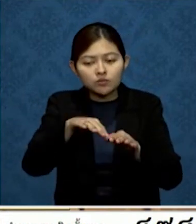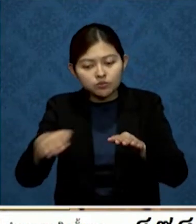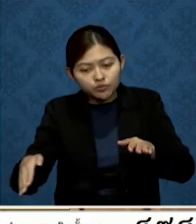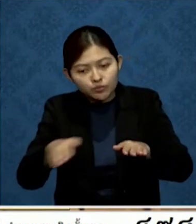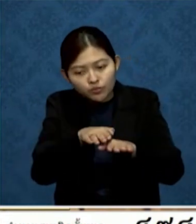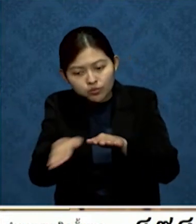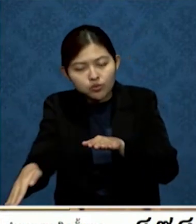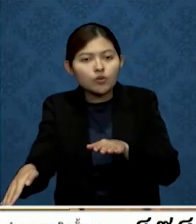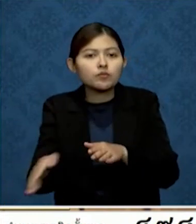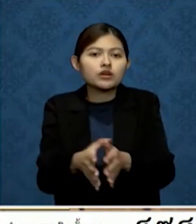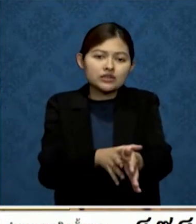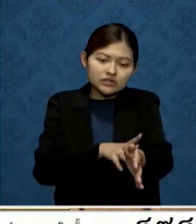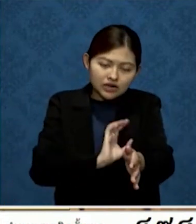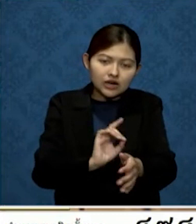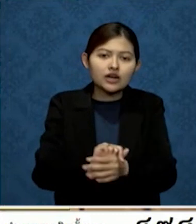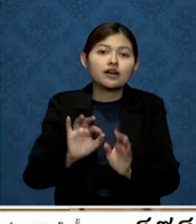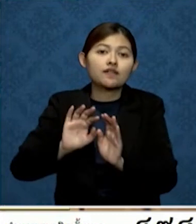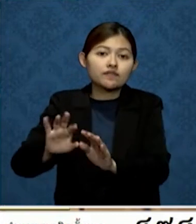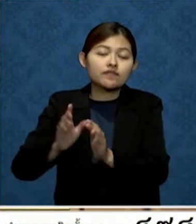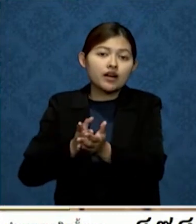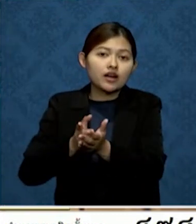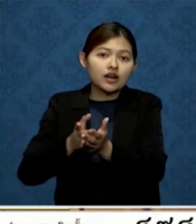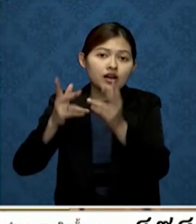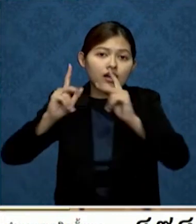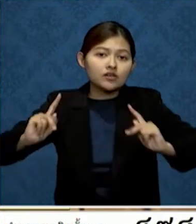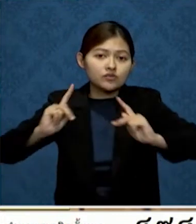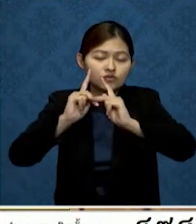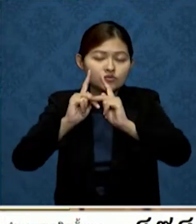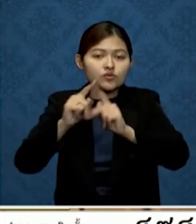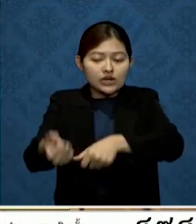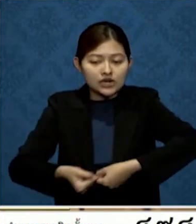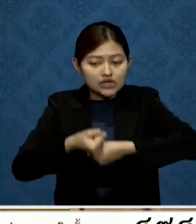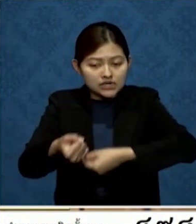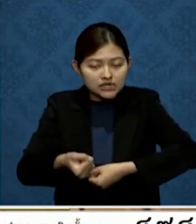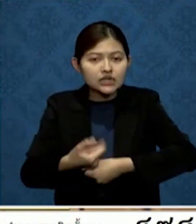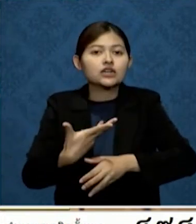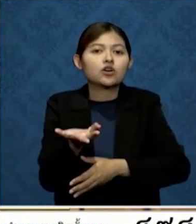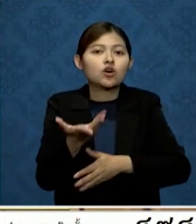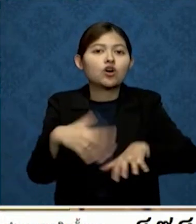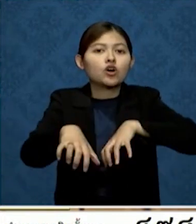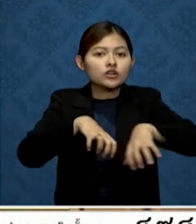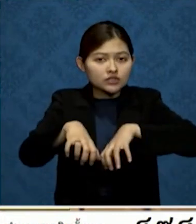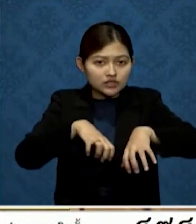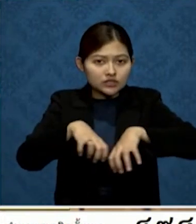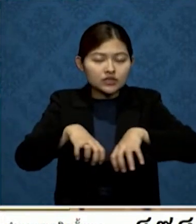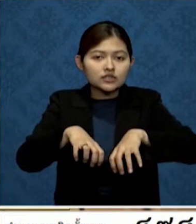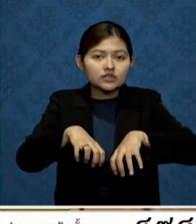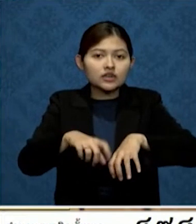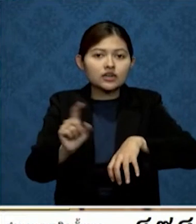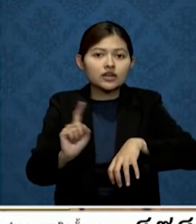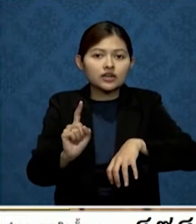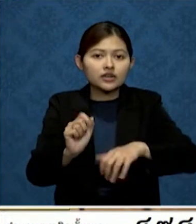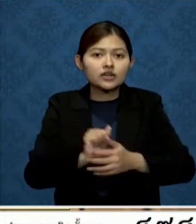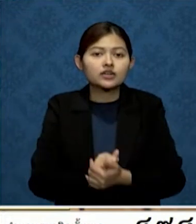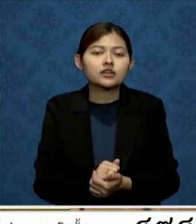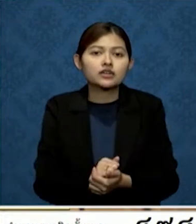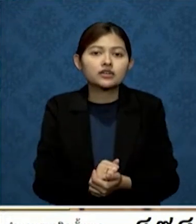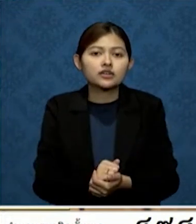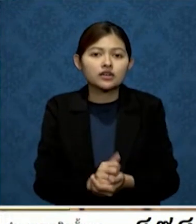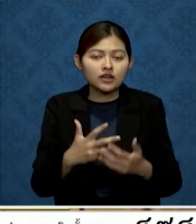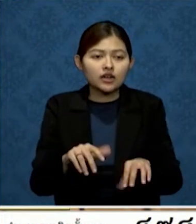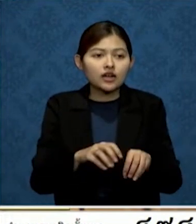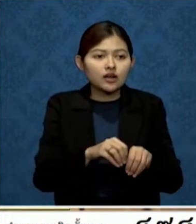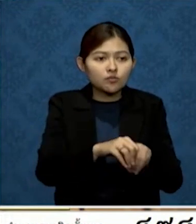ส